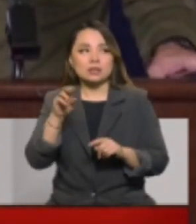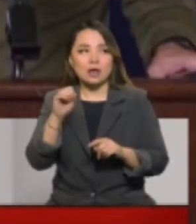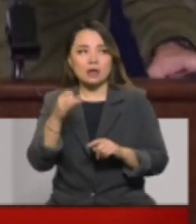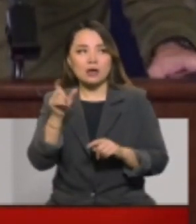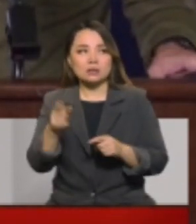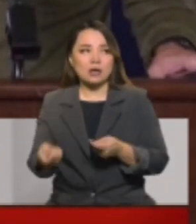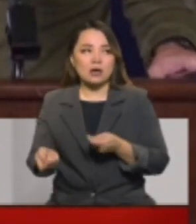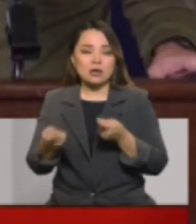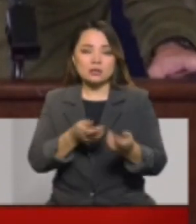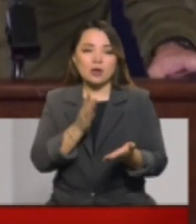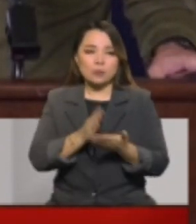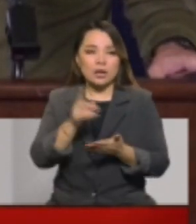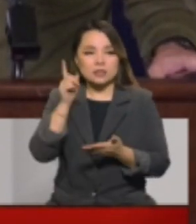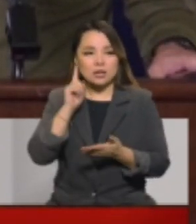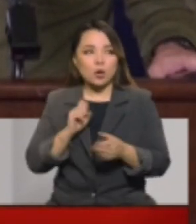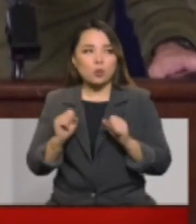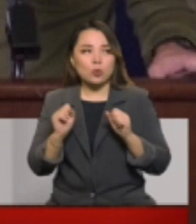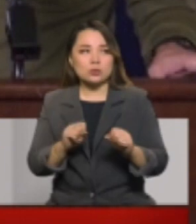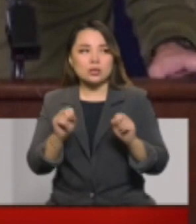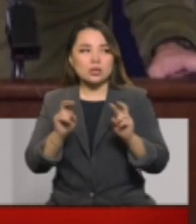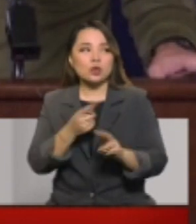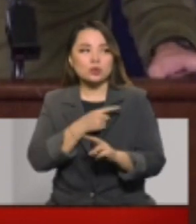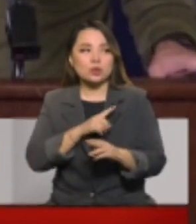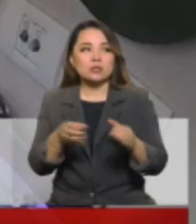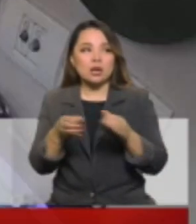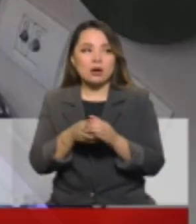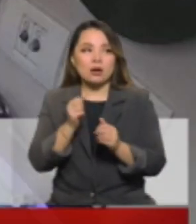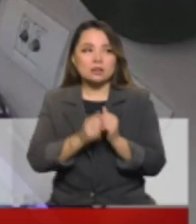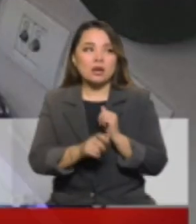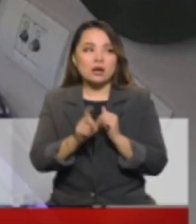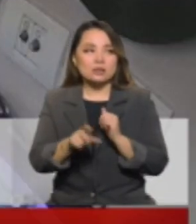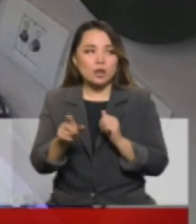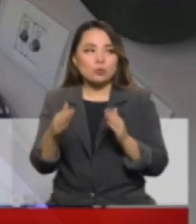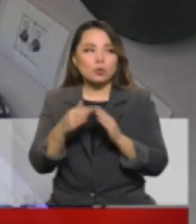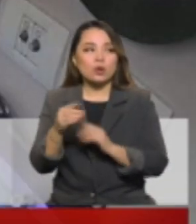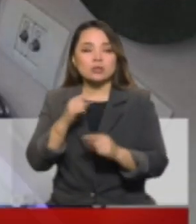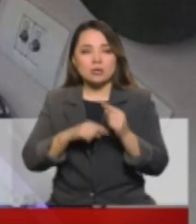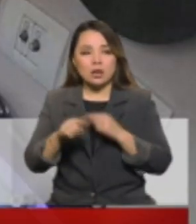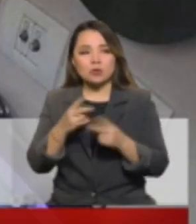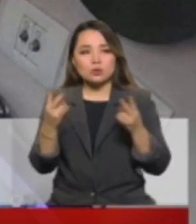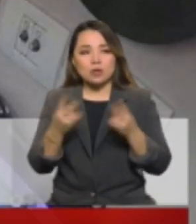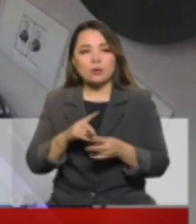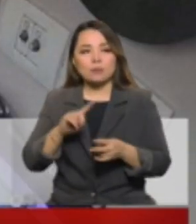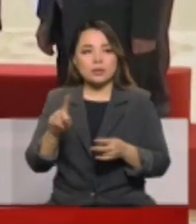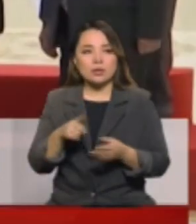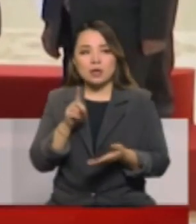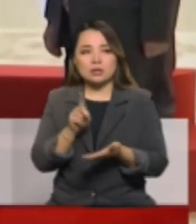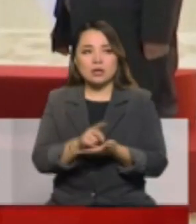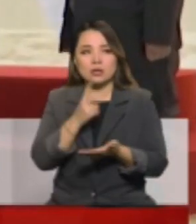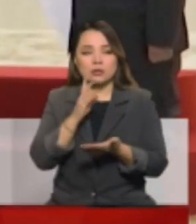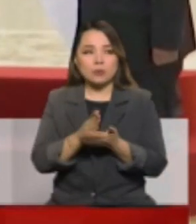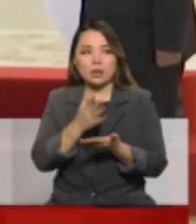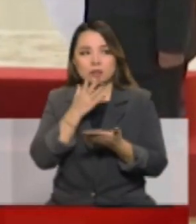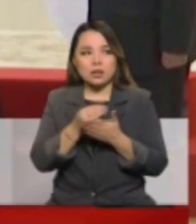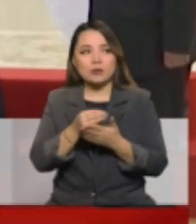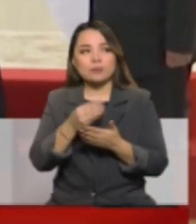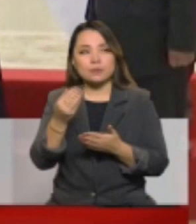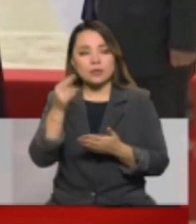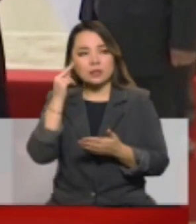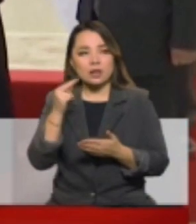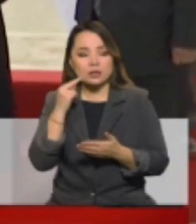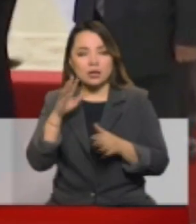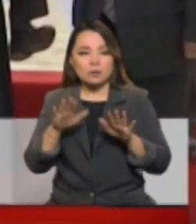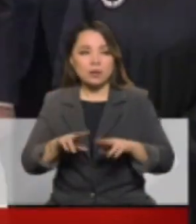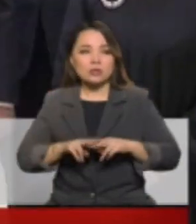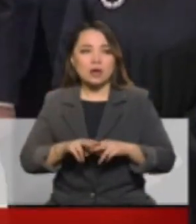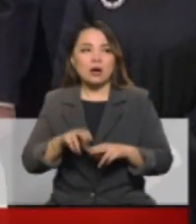әкелінгені көрсетілген. Израиль қорғаныс күштері кепілдегі әр азаматты үйіне қайтаруға моральдық міндеттеме алады. Ал Қытай астанасы Бейжіңде бүгін